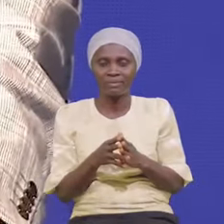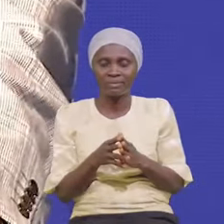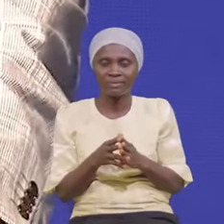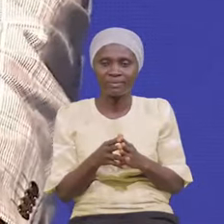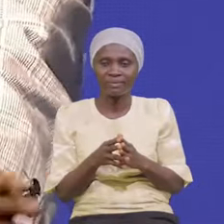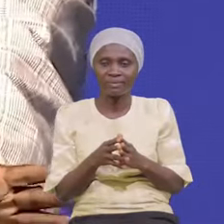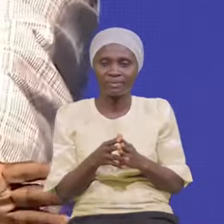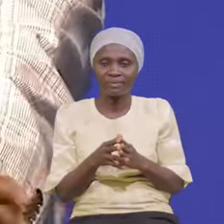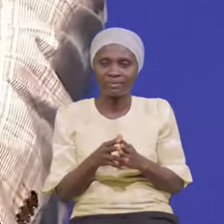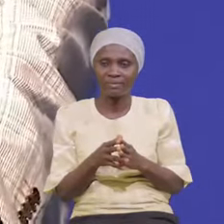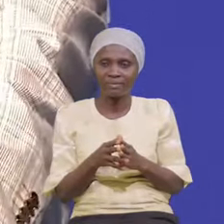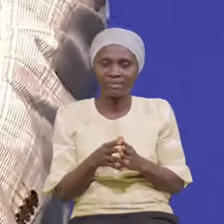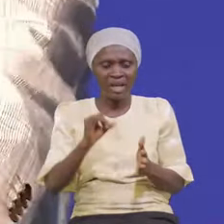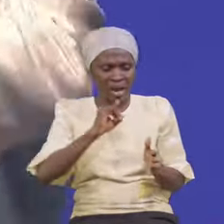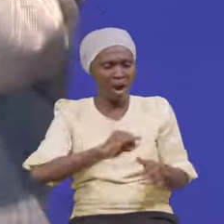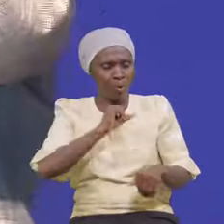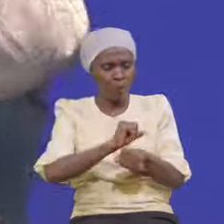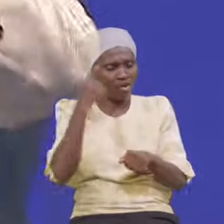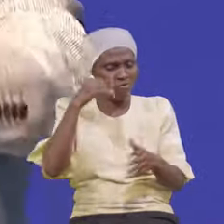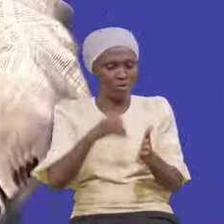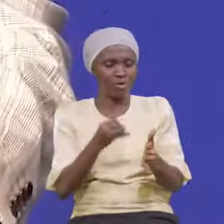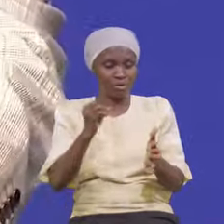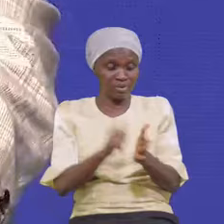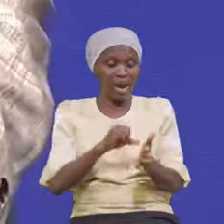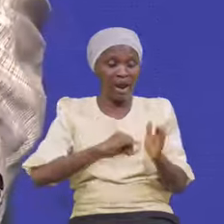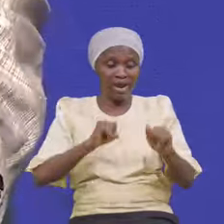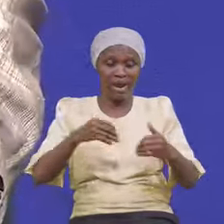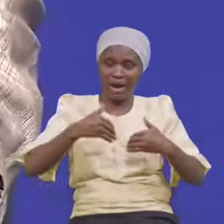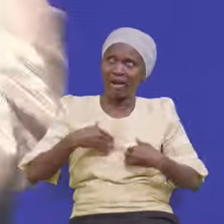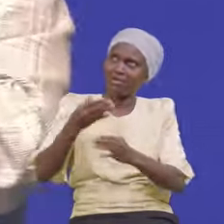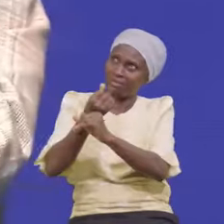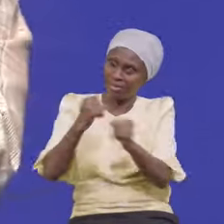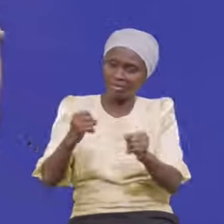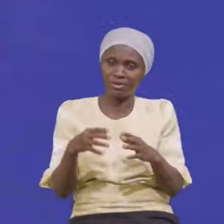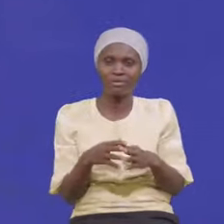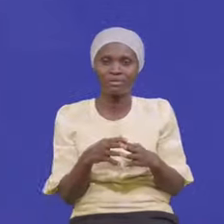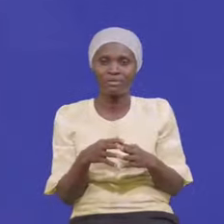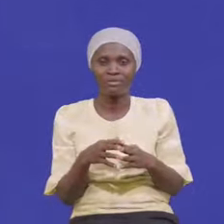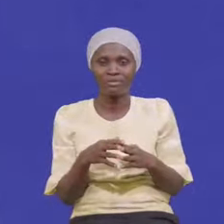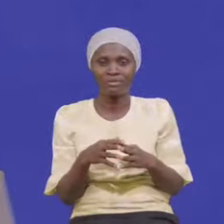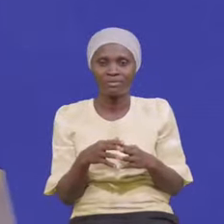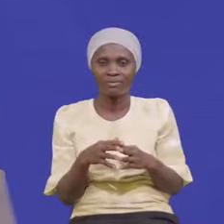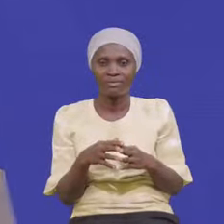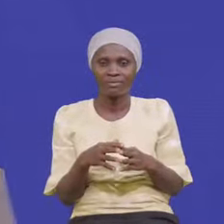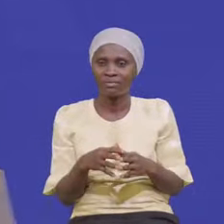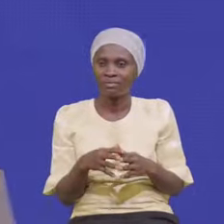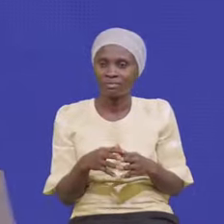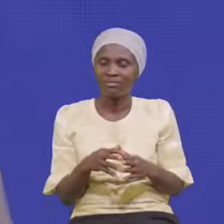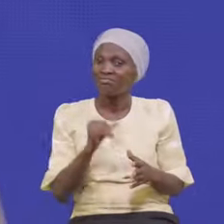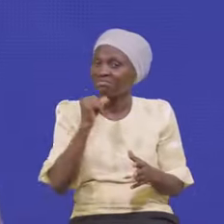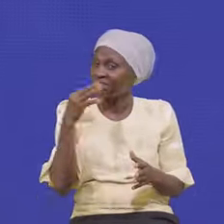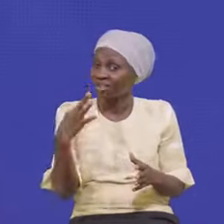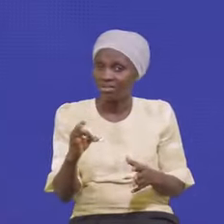అన్నట్టుగా భావిస్తున్నారు. ఐ వర్క్ ఫర్ ఇట్ సో ఐ కెన్ హావ్ సాల్వేషన్. నేను అందుకోసం పని చేశా కాబట్టి రక్షణ వస్తుంది. నాట్